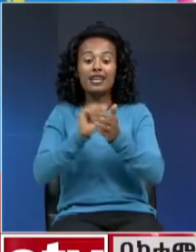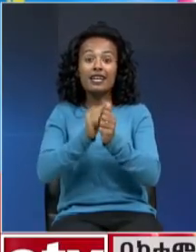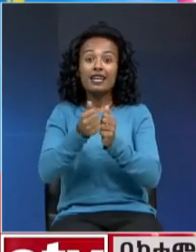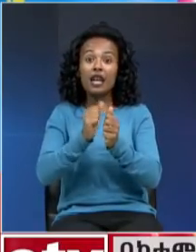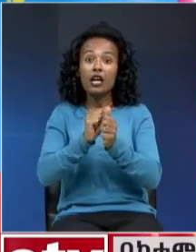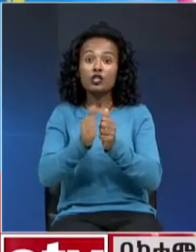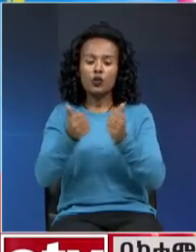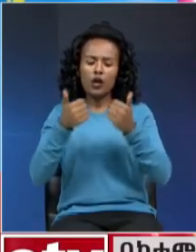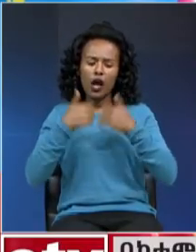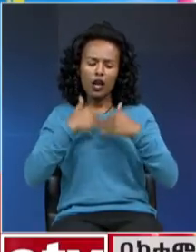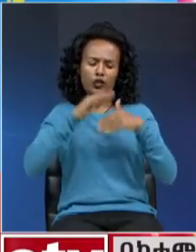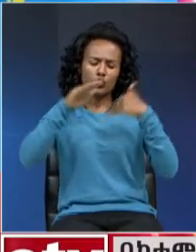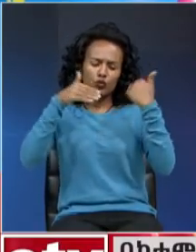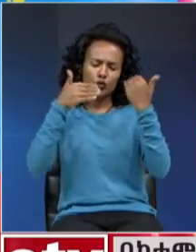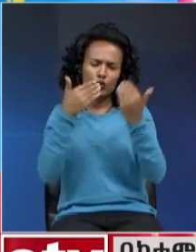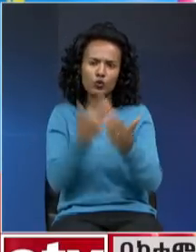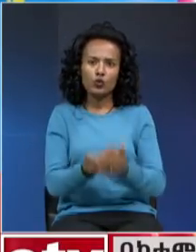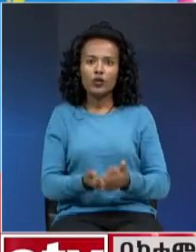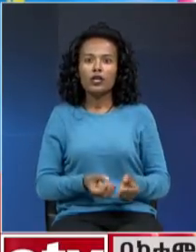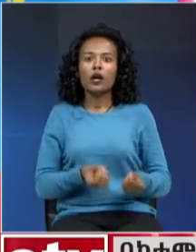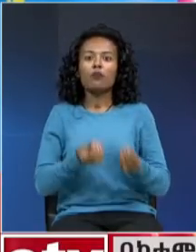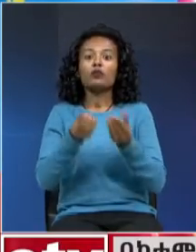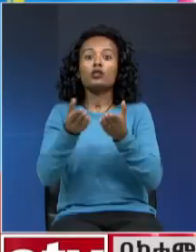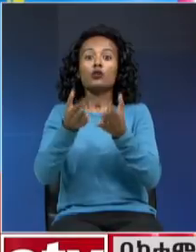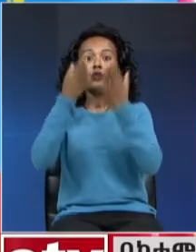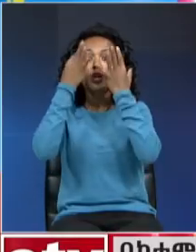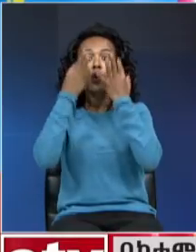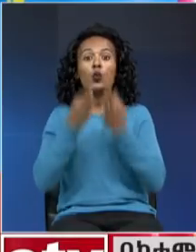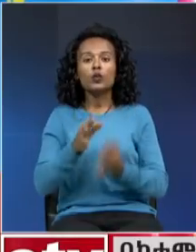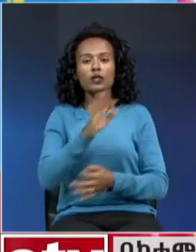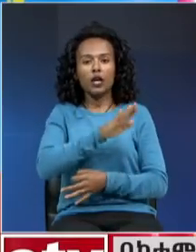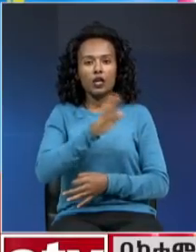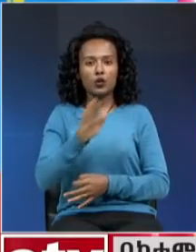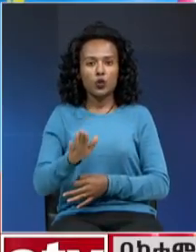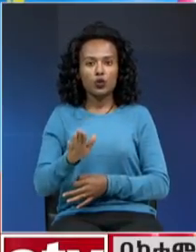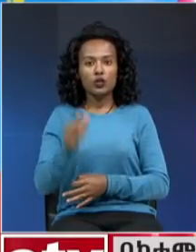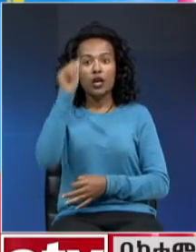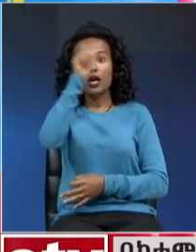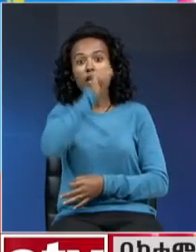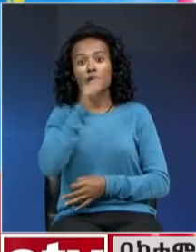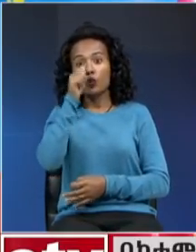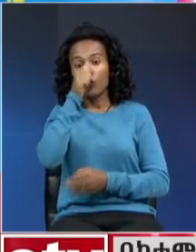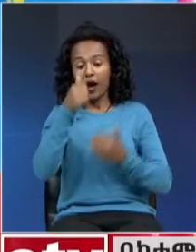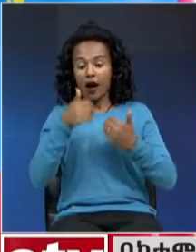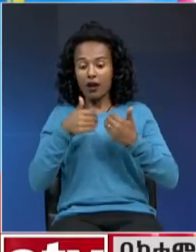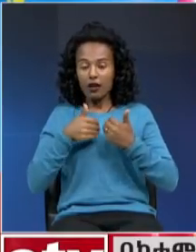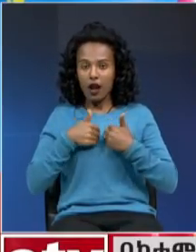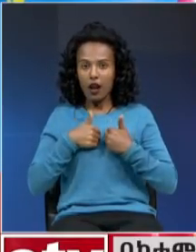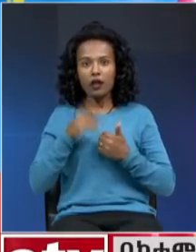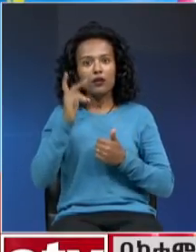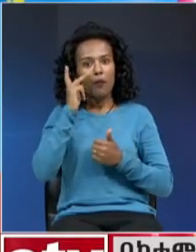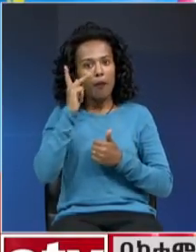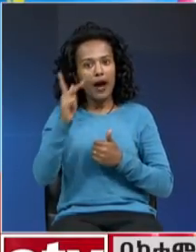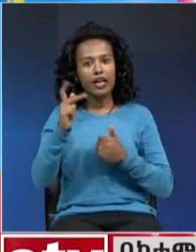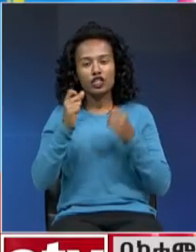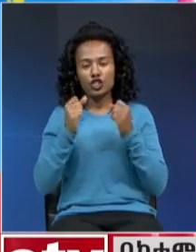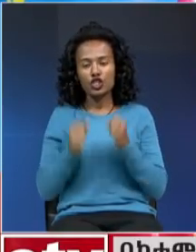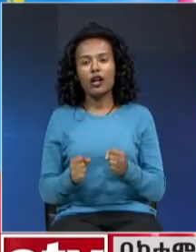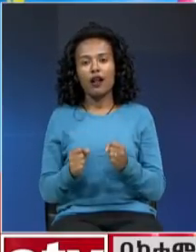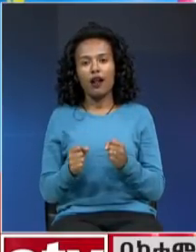እህላቸውን ያላቸውን ሁሉ የሚሰጡ የቁርጥ ቀን ልጆች ኢትዮጵያ እንዳላት ማየት